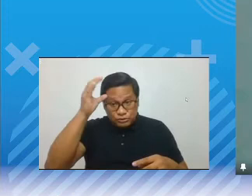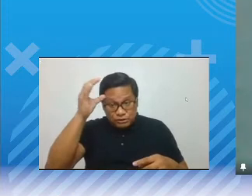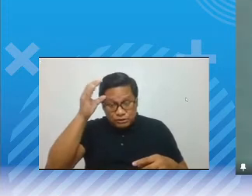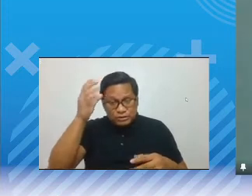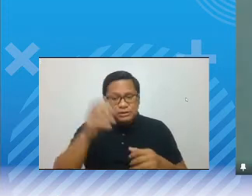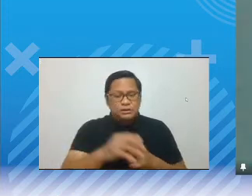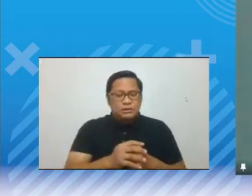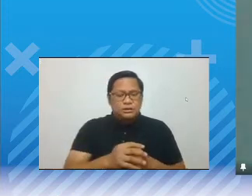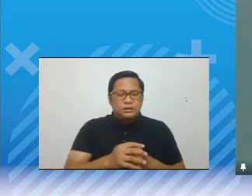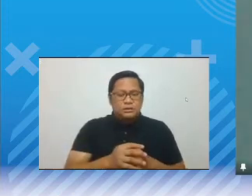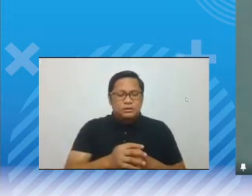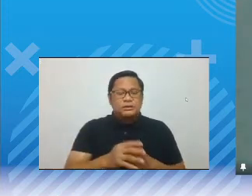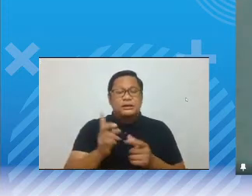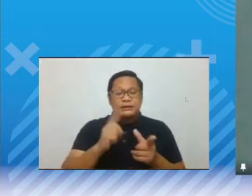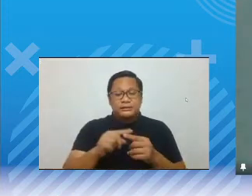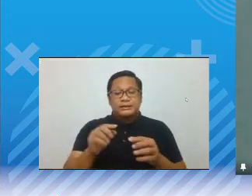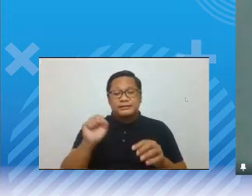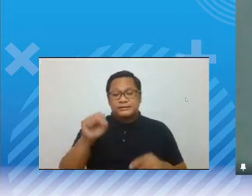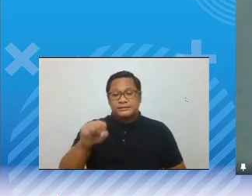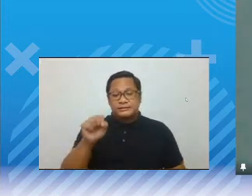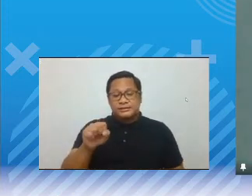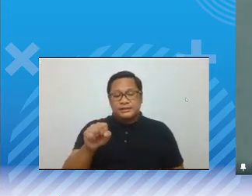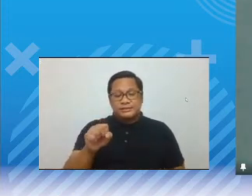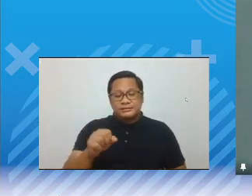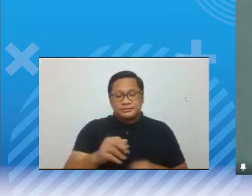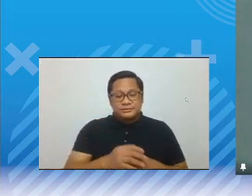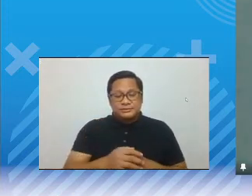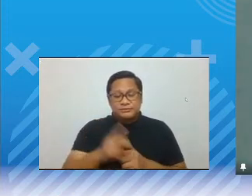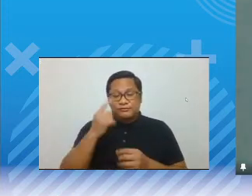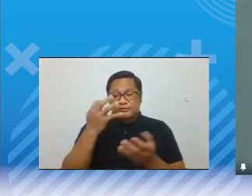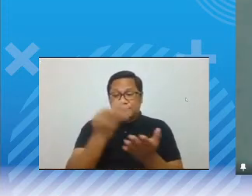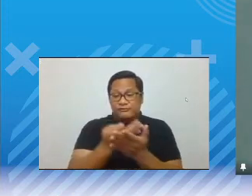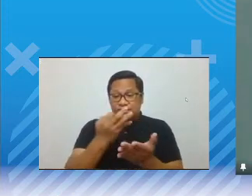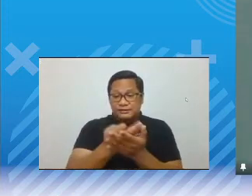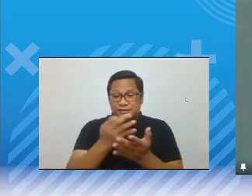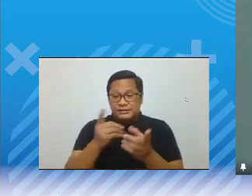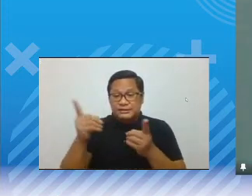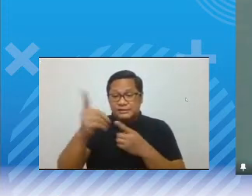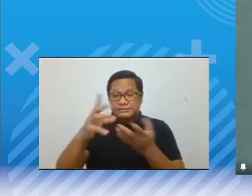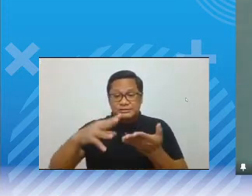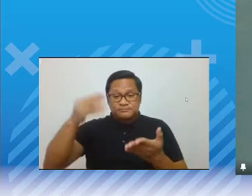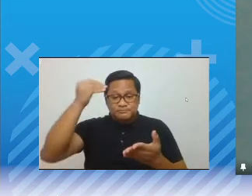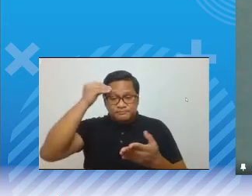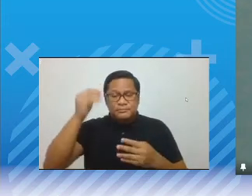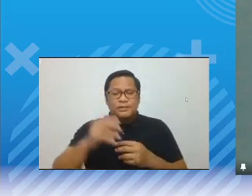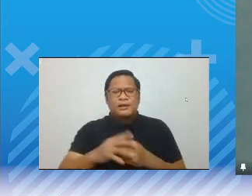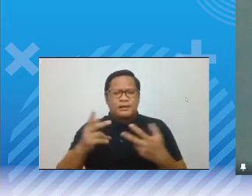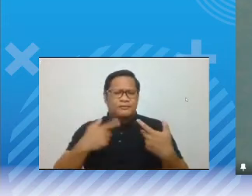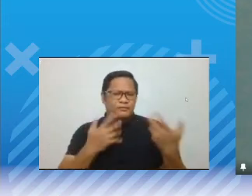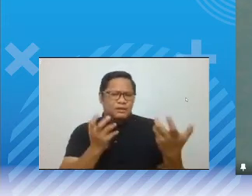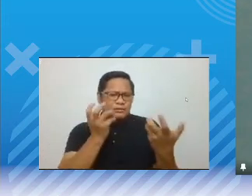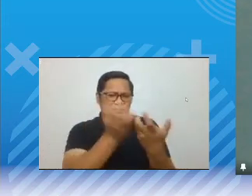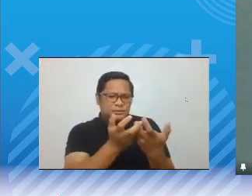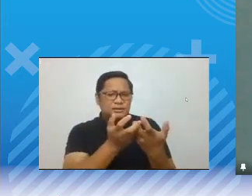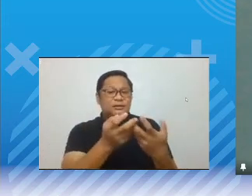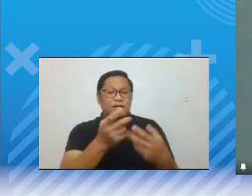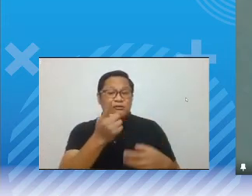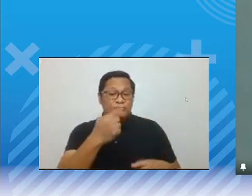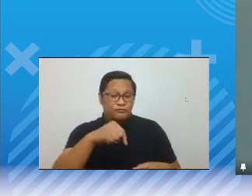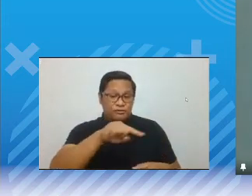And then, of course, yung funding ng distance learning. Nandiyan yung realignment of our